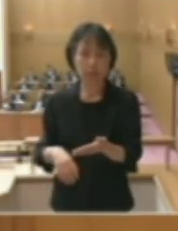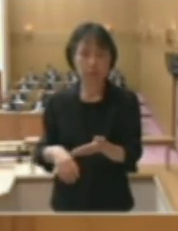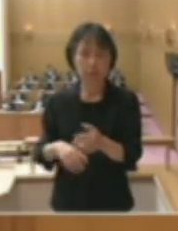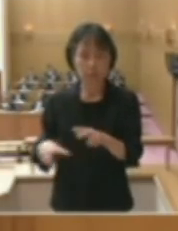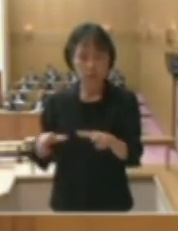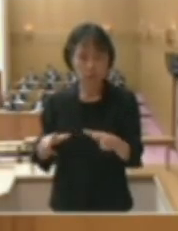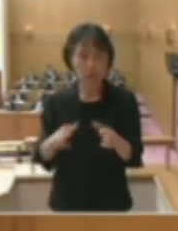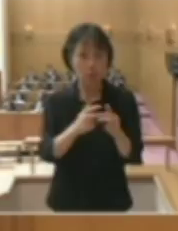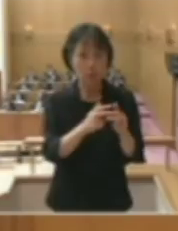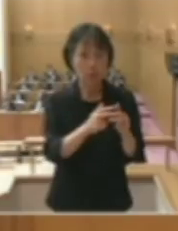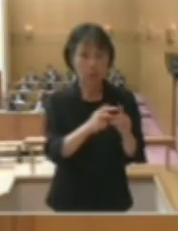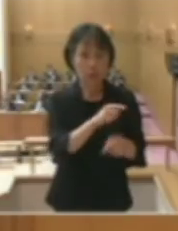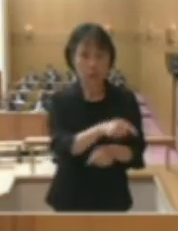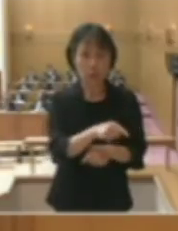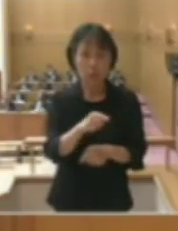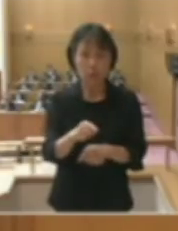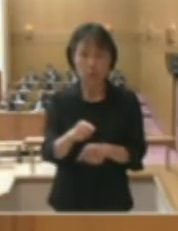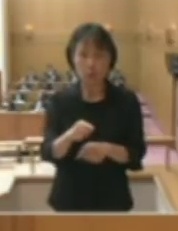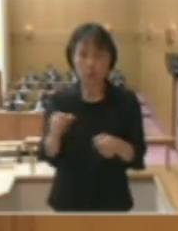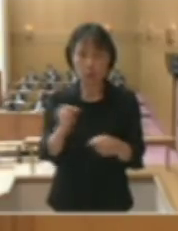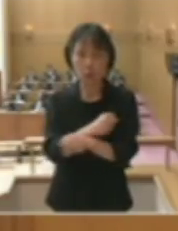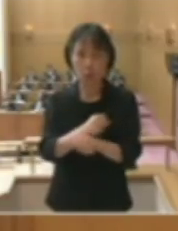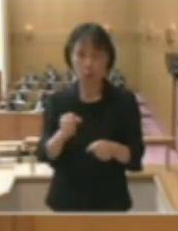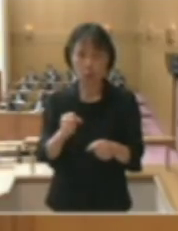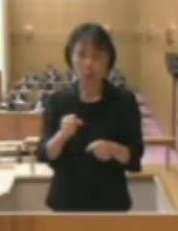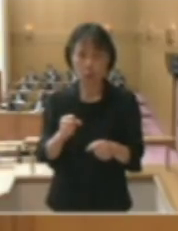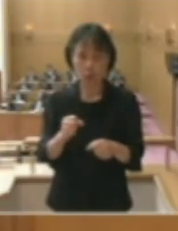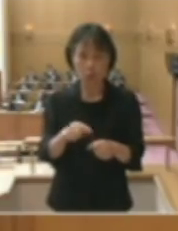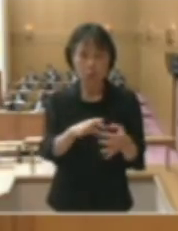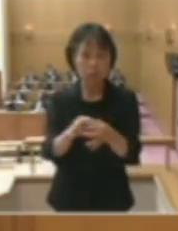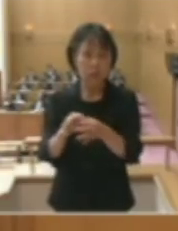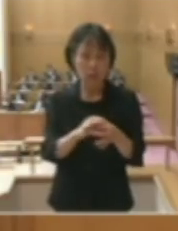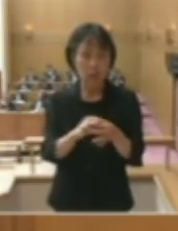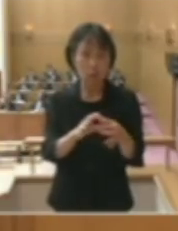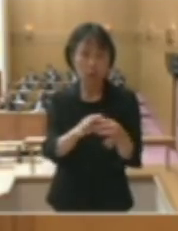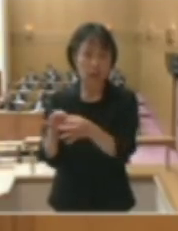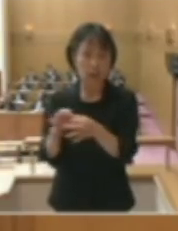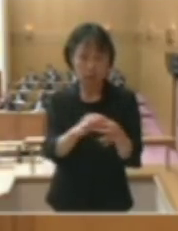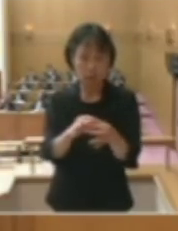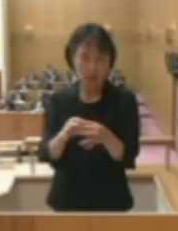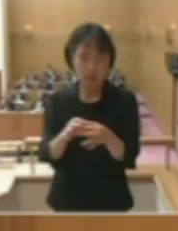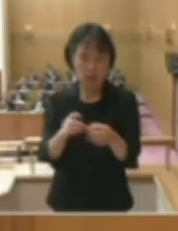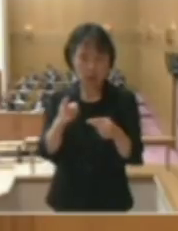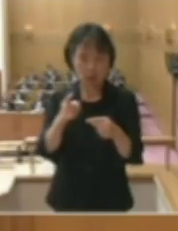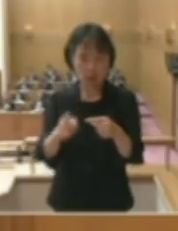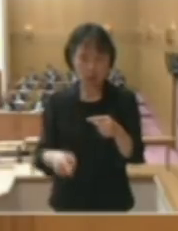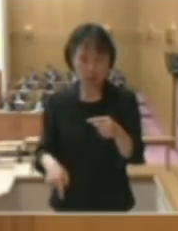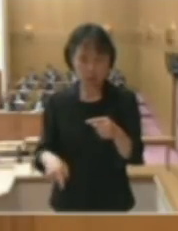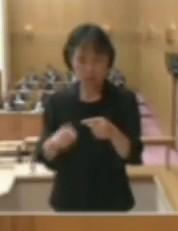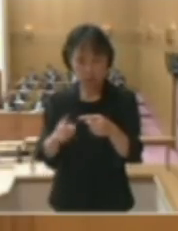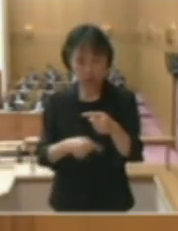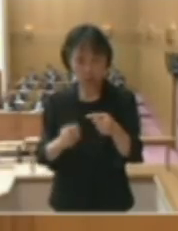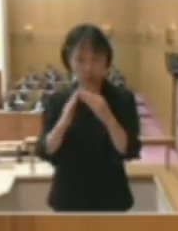係、すなわち不信極まる選挙活動、庁舎内事務所の無償貸